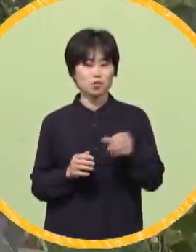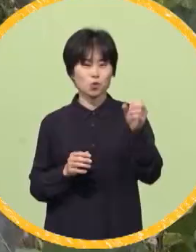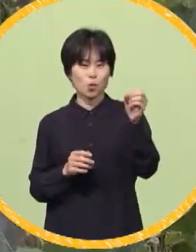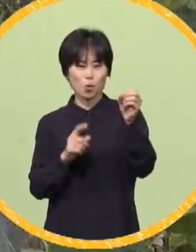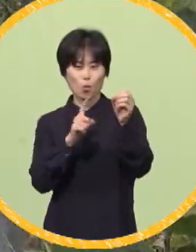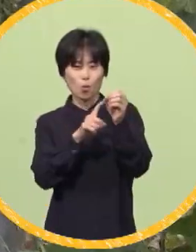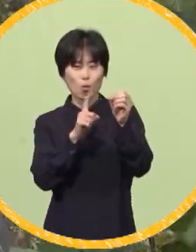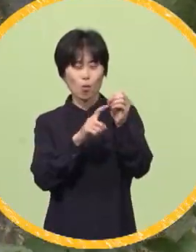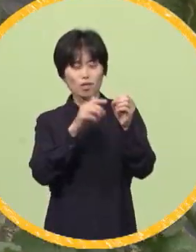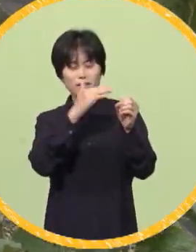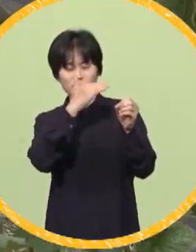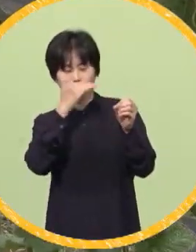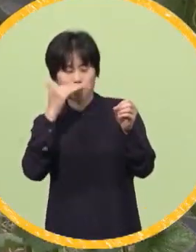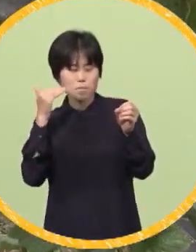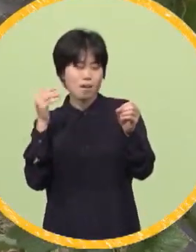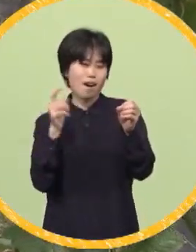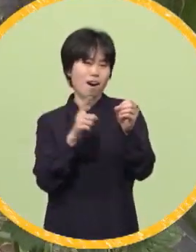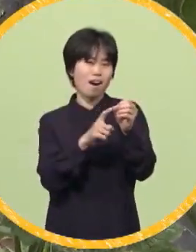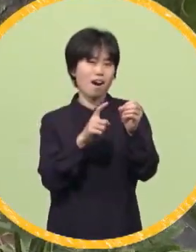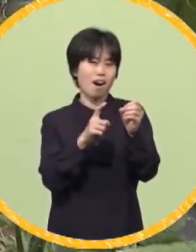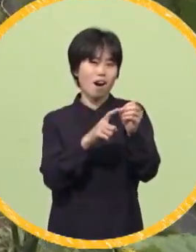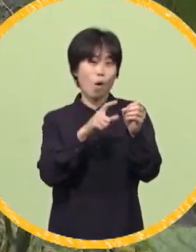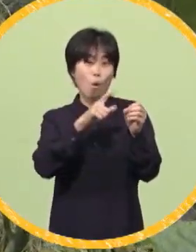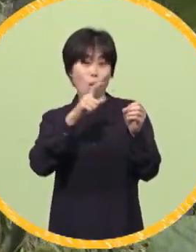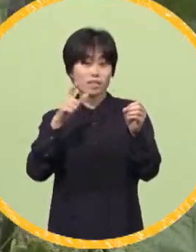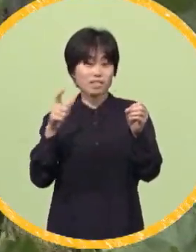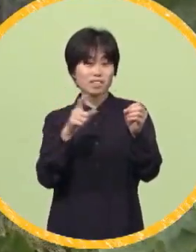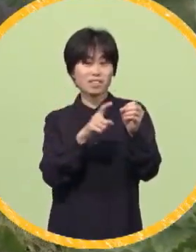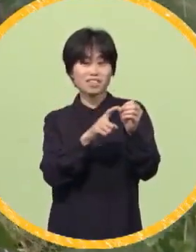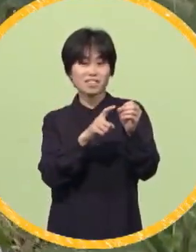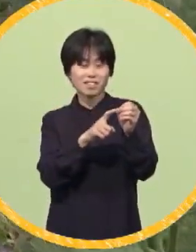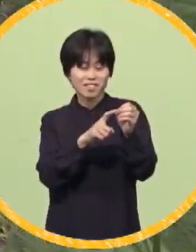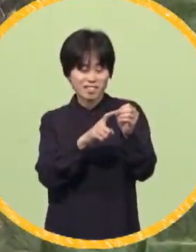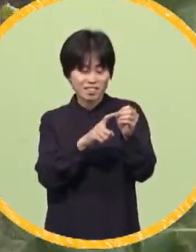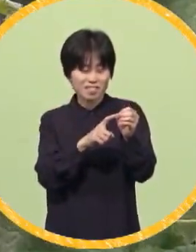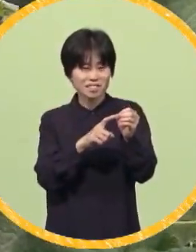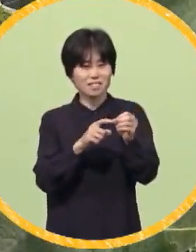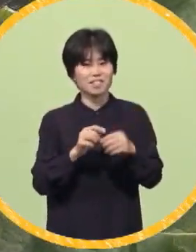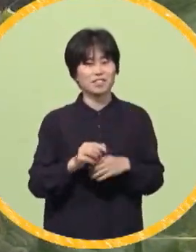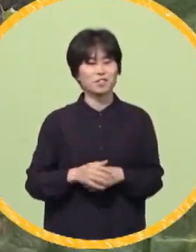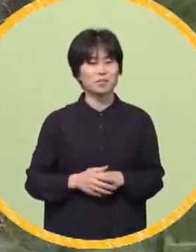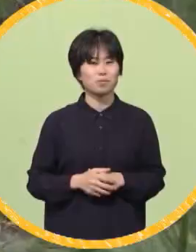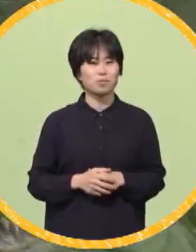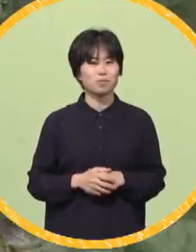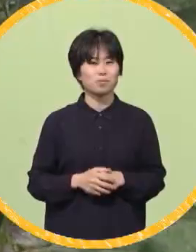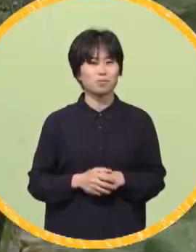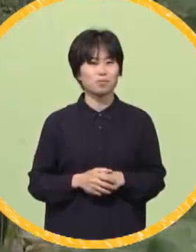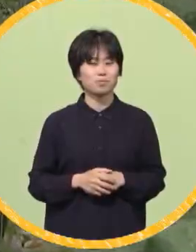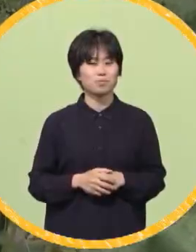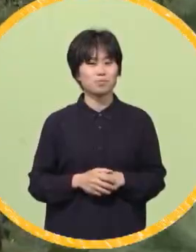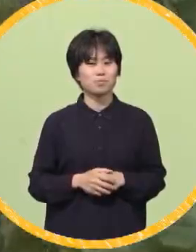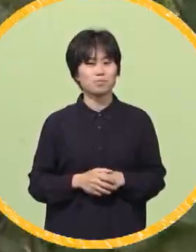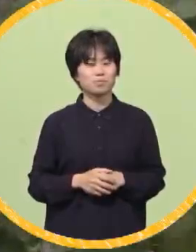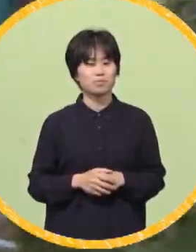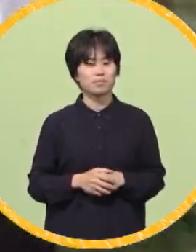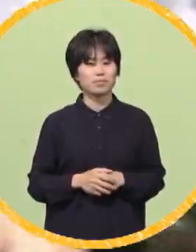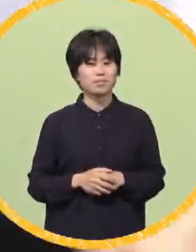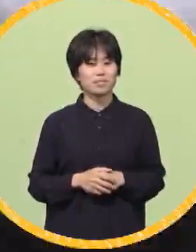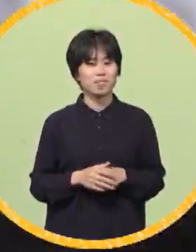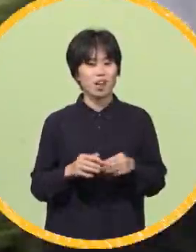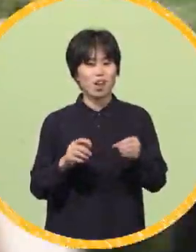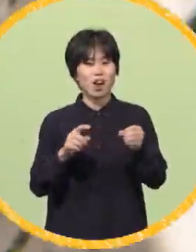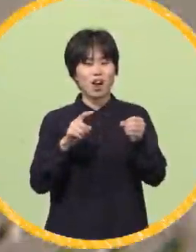。立派なキュウリ、大きいですね。 はい、 すごい。じゃあちょっとこれ収